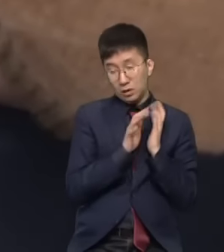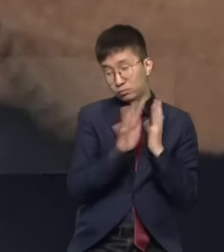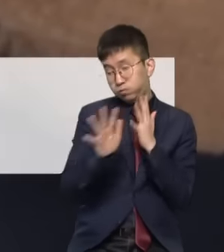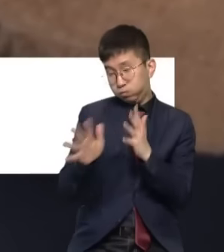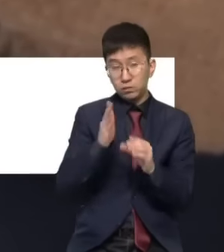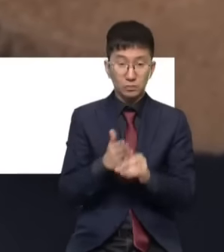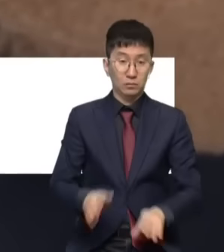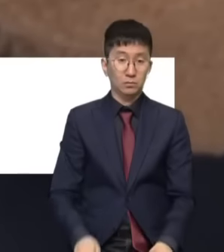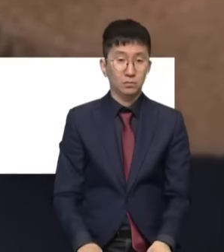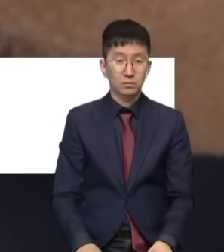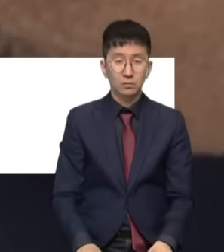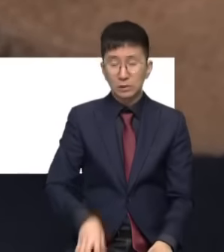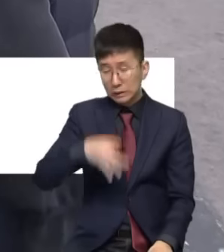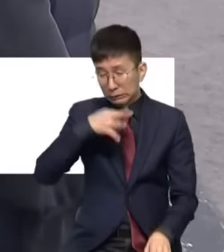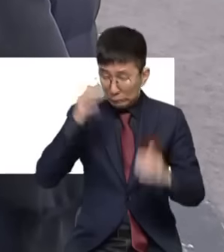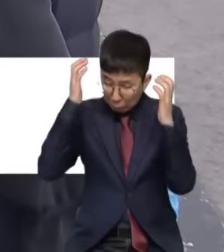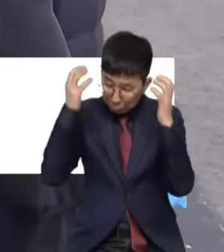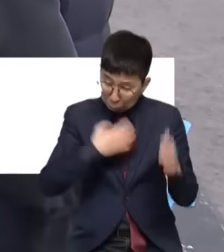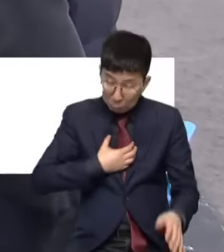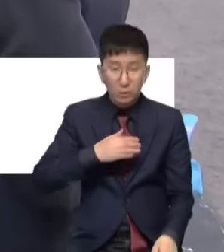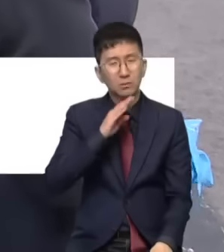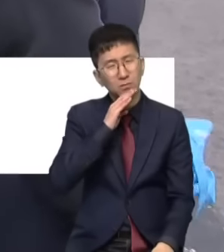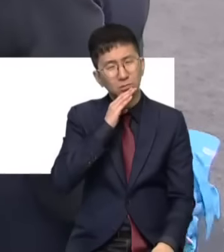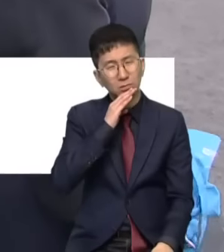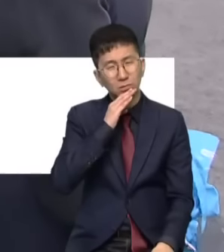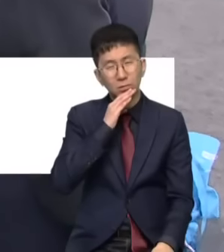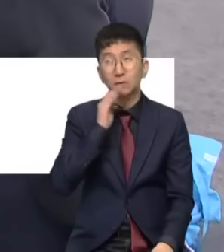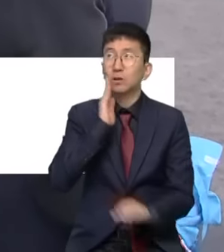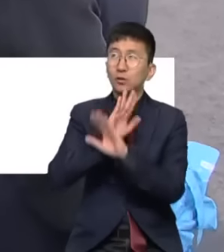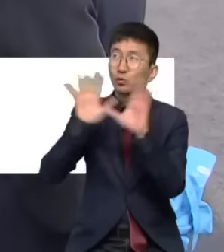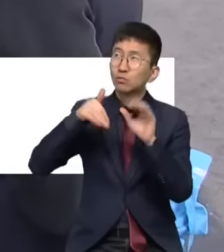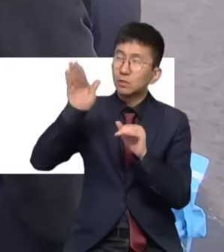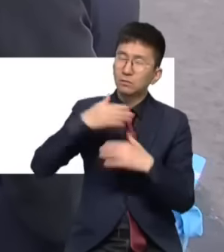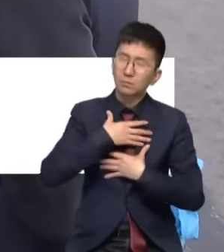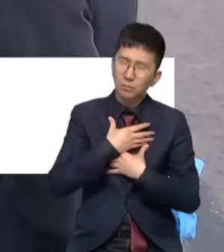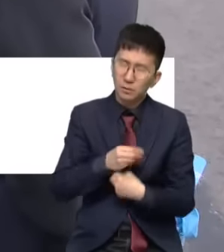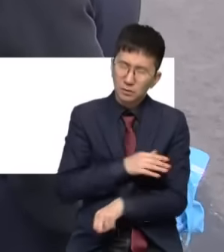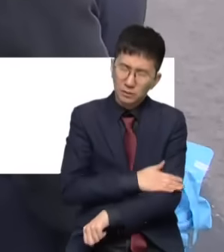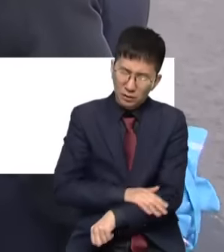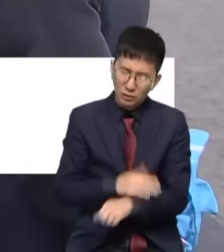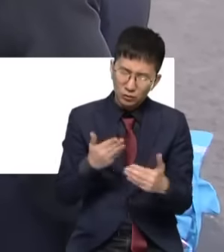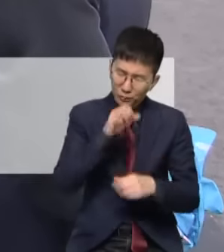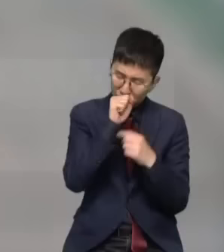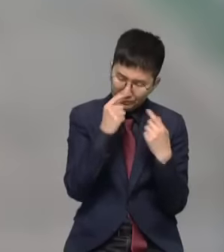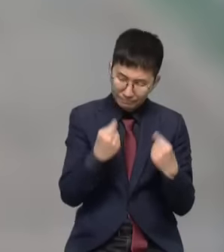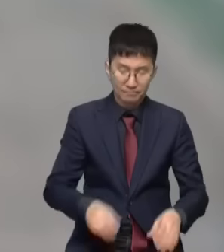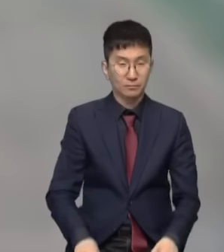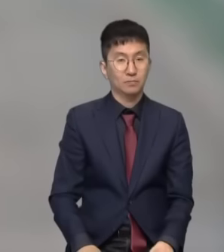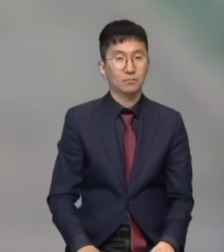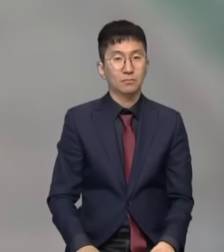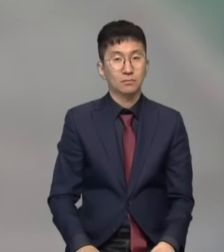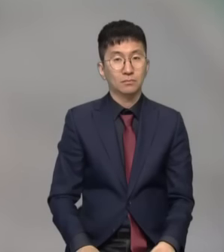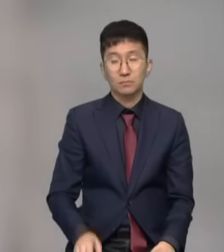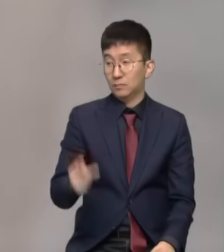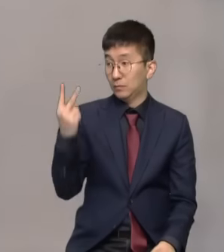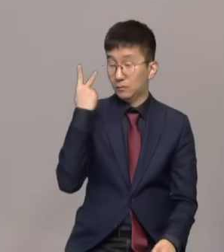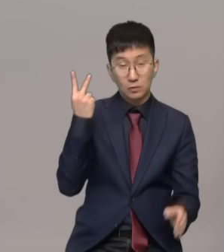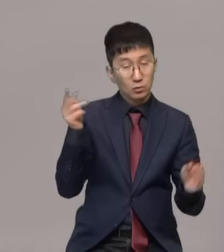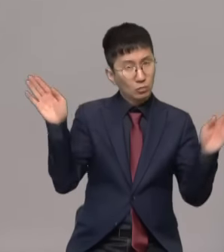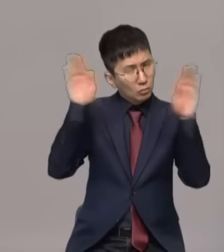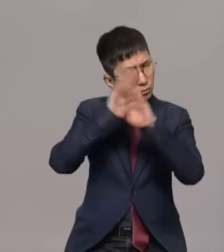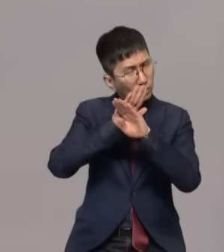이어졌습니다 거 많이 겪으셨는데 정말 좋은 곳으로 편안하게 계셨으면 좋겠어요 그제 오후 차량